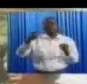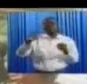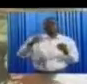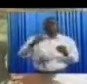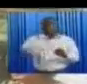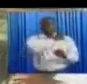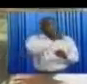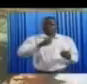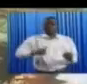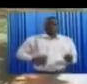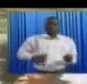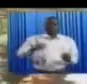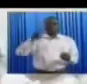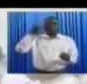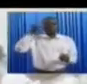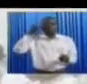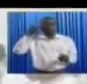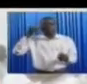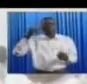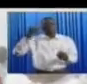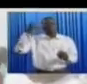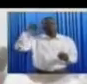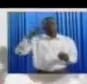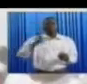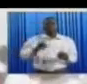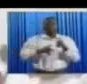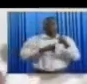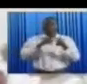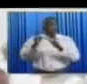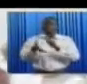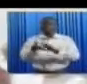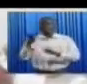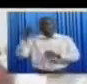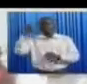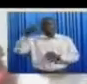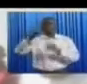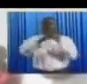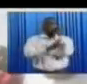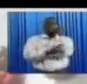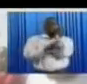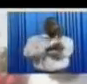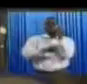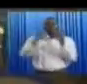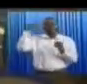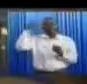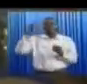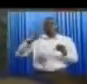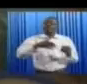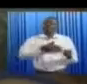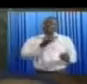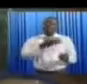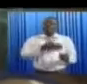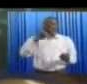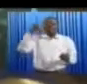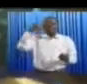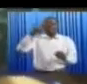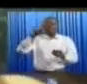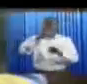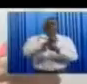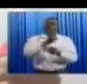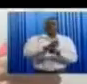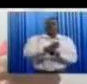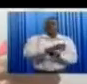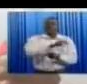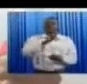fait le déplacement de Dori. Sur place, tout comme dans les villages, le diplomate japonais s'est réjoui de ce qui a été fait comme travail. Je suis